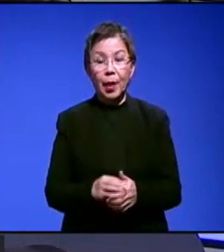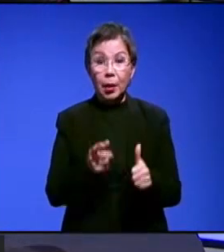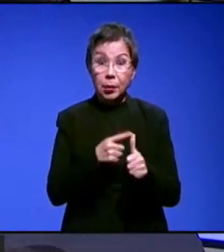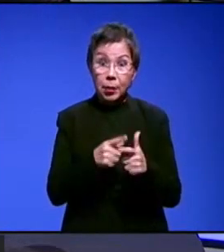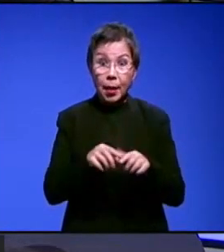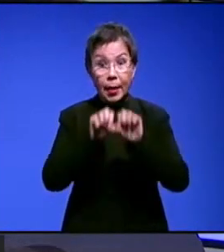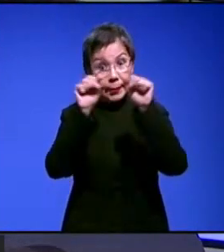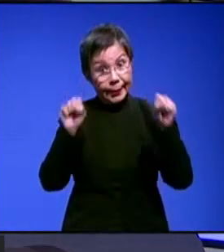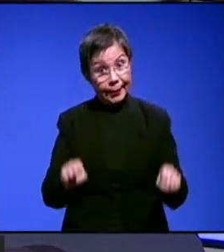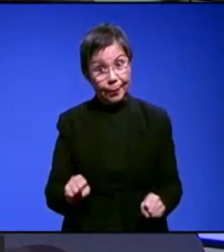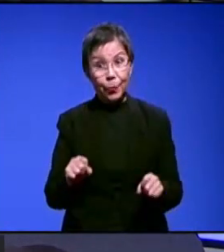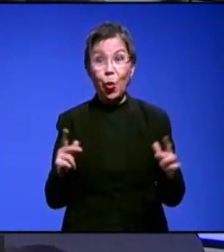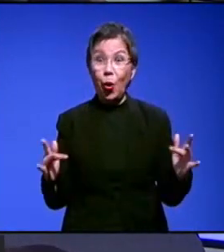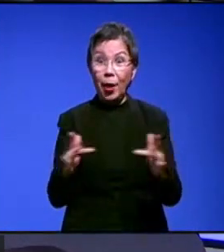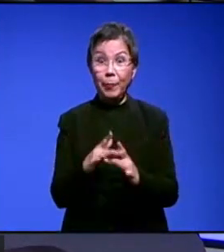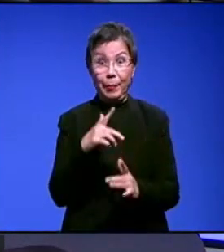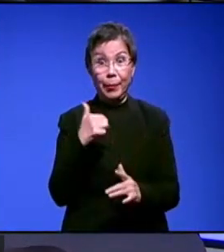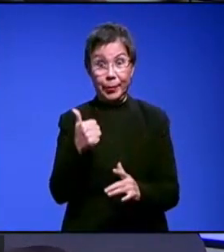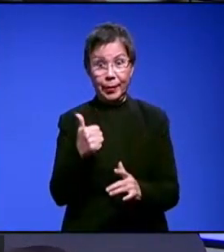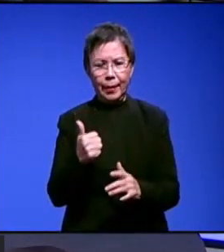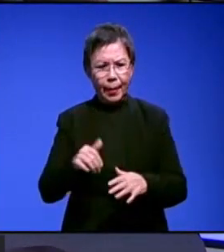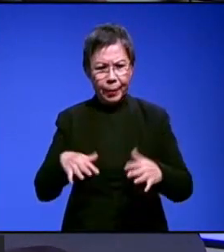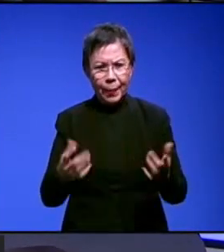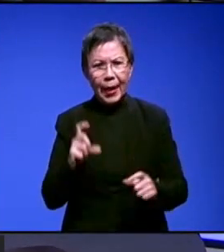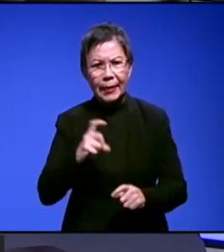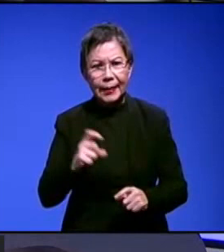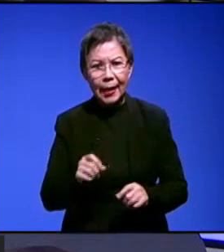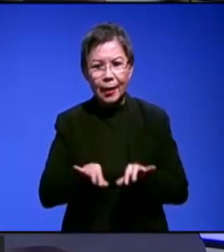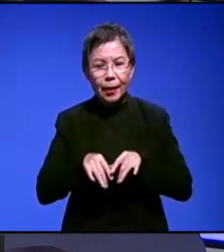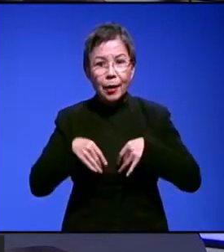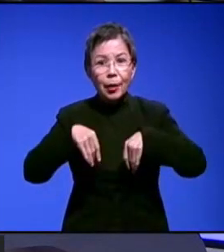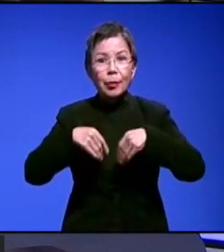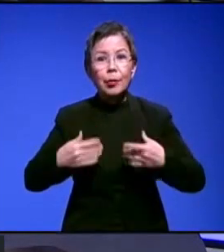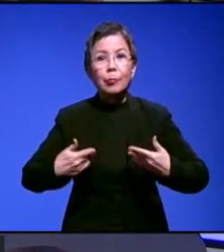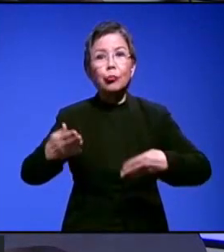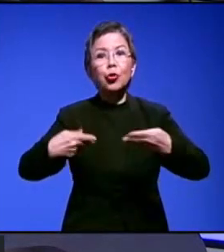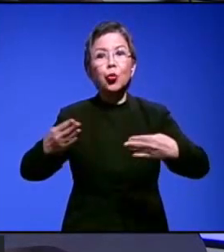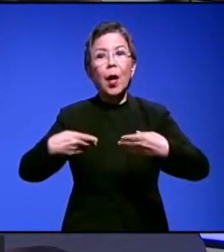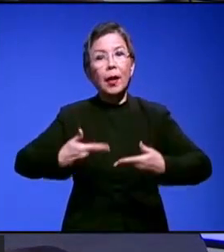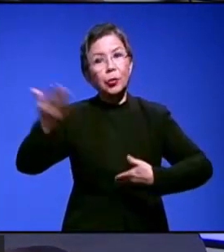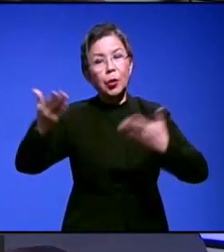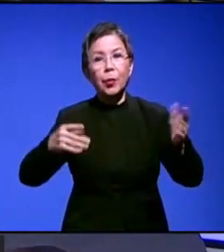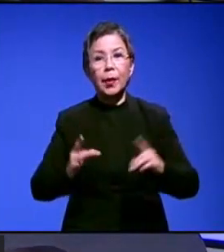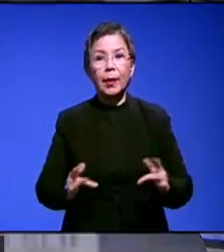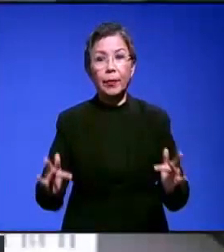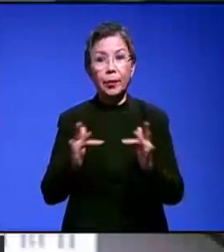dengan sistem online. Lalu seperti apa bergeliatnya penjualan online di masa pandemi? Berikut